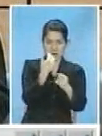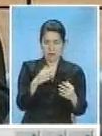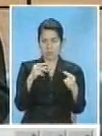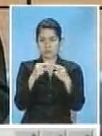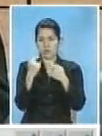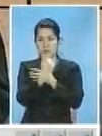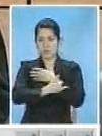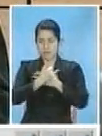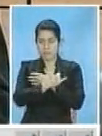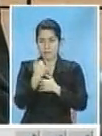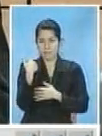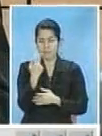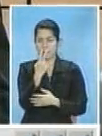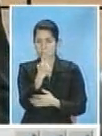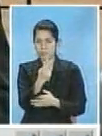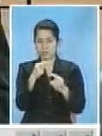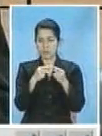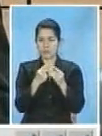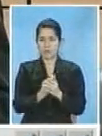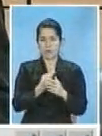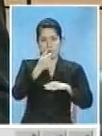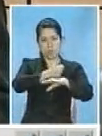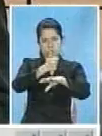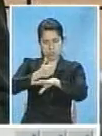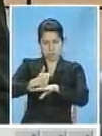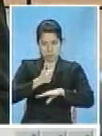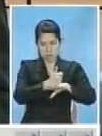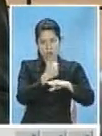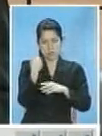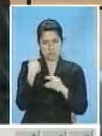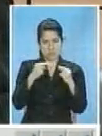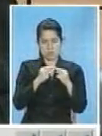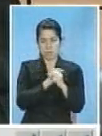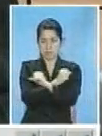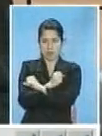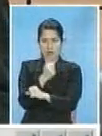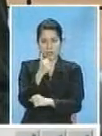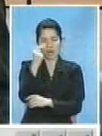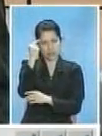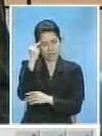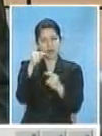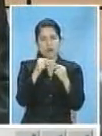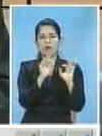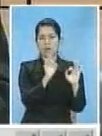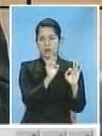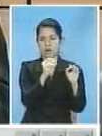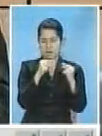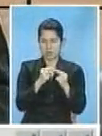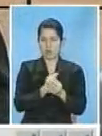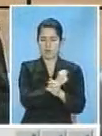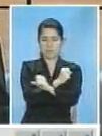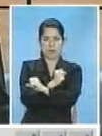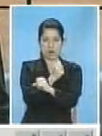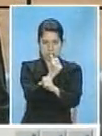ระดับสูงสุดเป็นนายกรัฐมนตรีเป็นรัฐมนตรีเป็นรองนายกรัฐมนตรีบอกว่าเอาอยู่เขาก็วางใจสิครับให้เขาไปเชื่อใครก็ผู้นำประเทศบอกว่